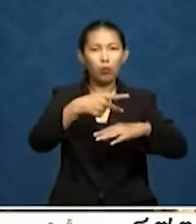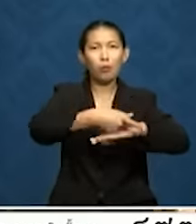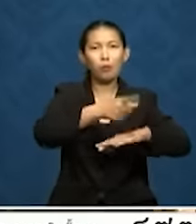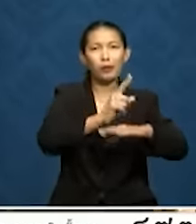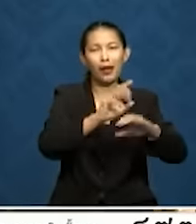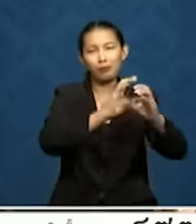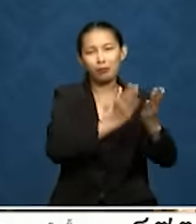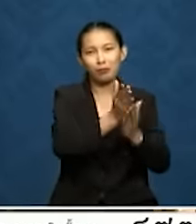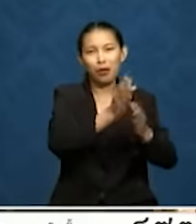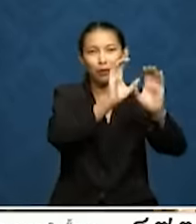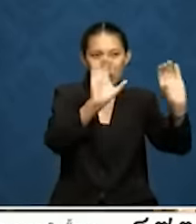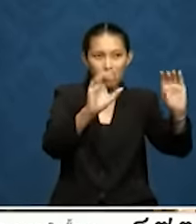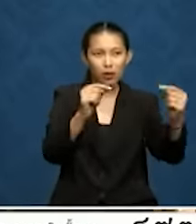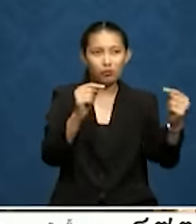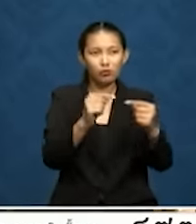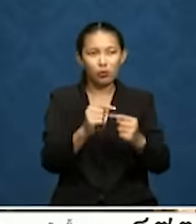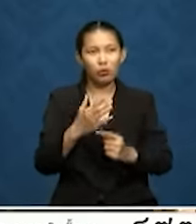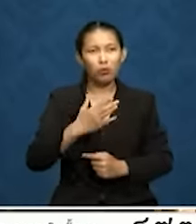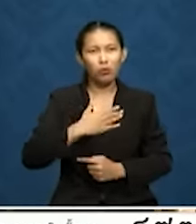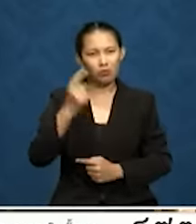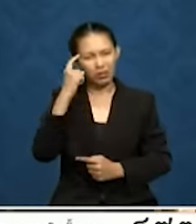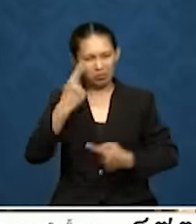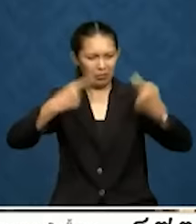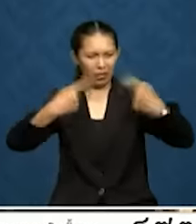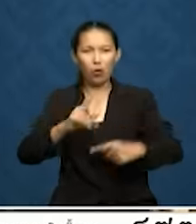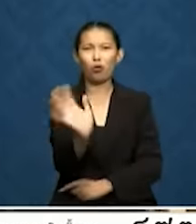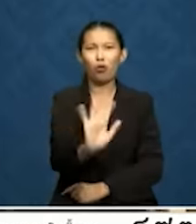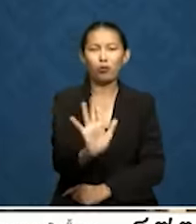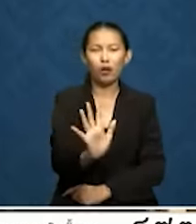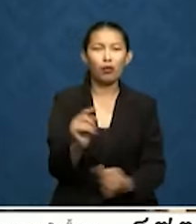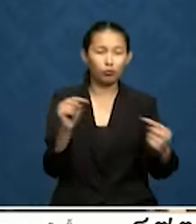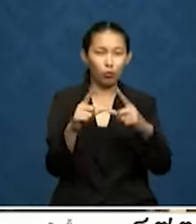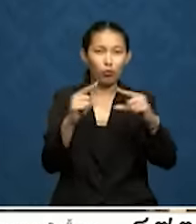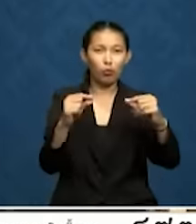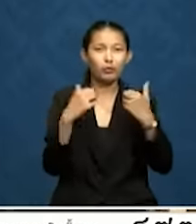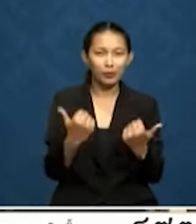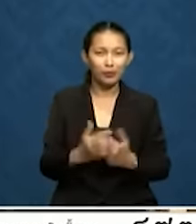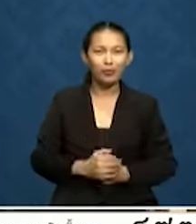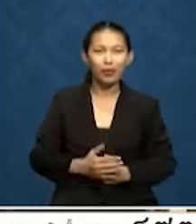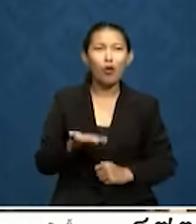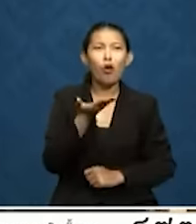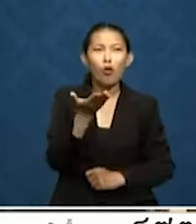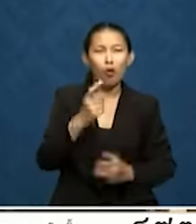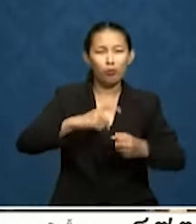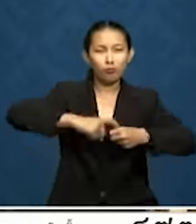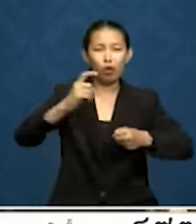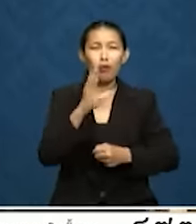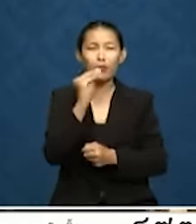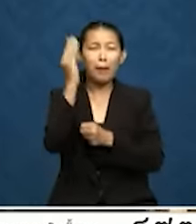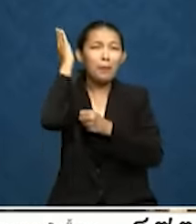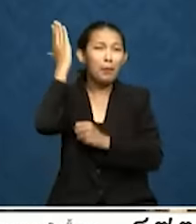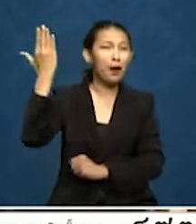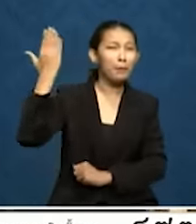มระหว่างวิปเก่ากับวิปใหม่ไม่ควรจะมาทะเลาะ กันในเรื่องนี้ครับขออนุญาตถอนคำอภิปร